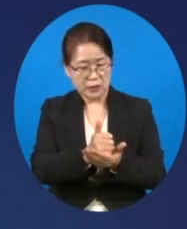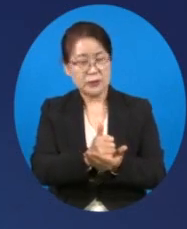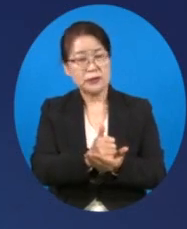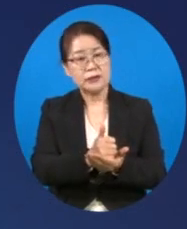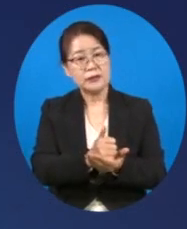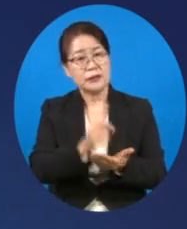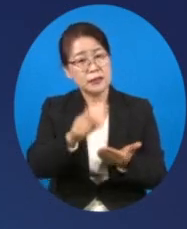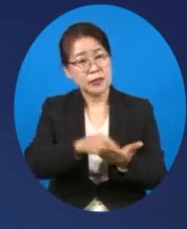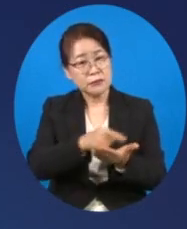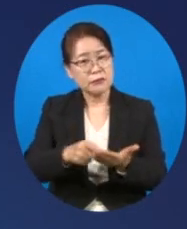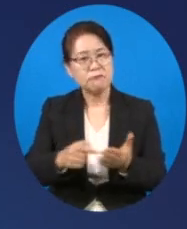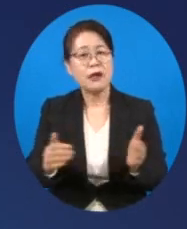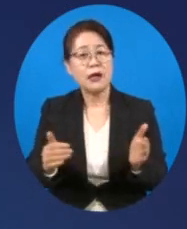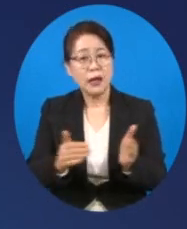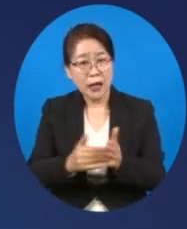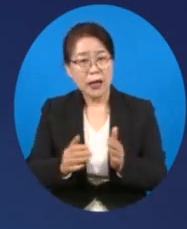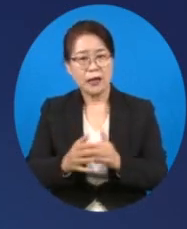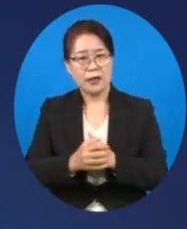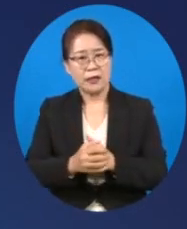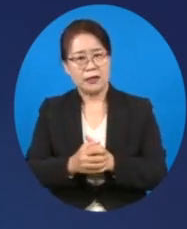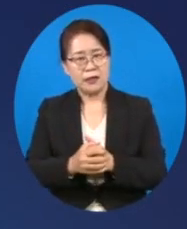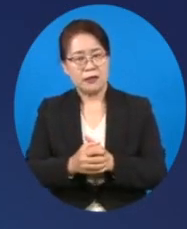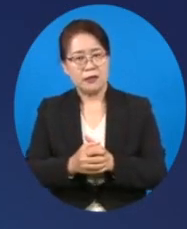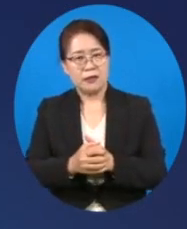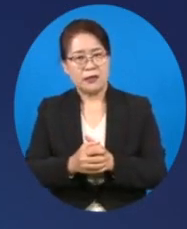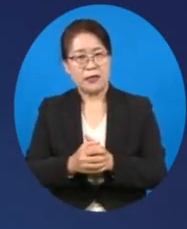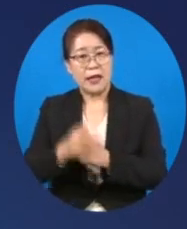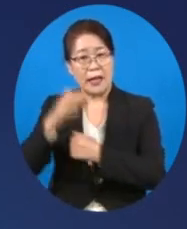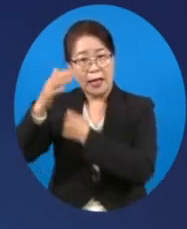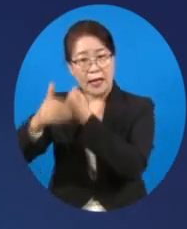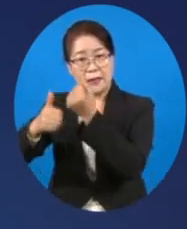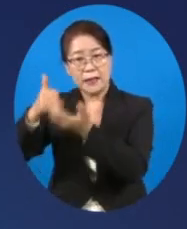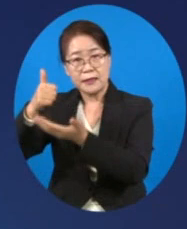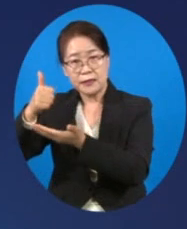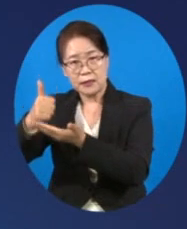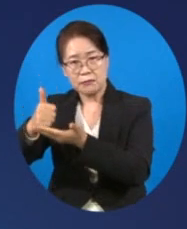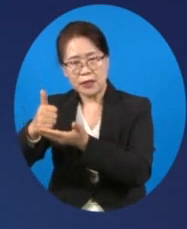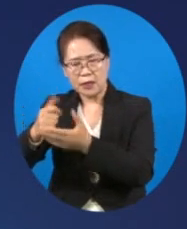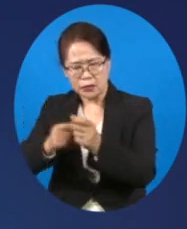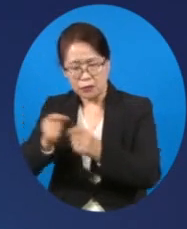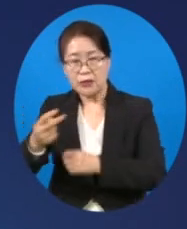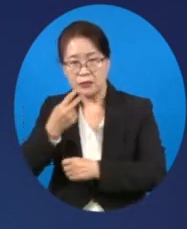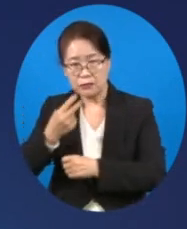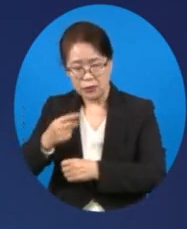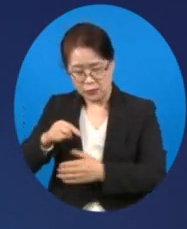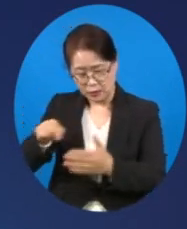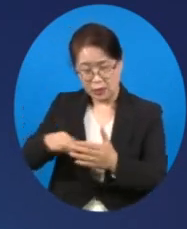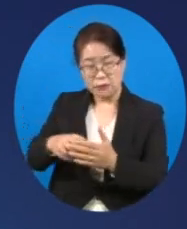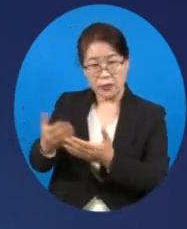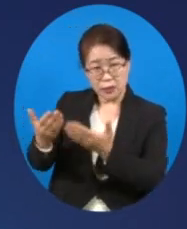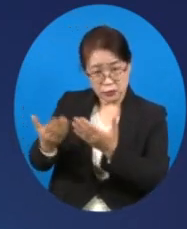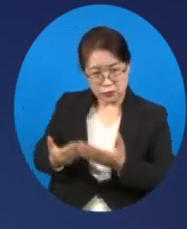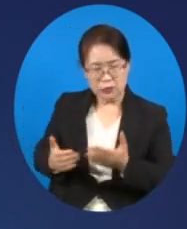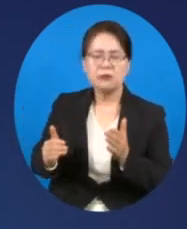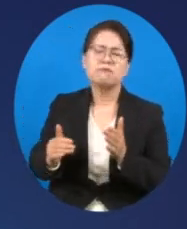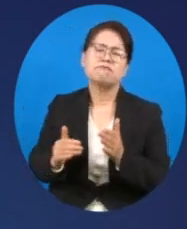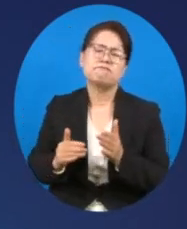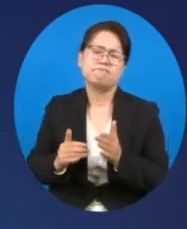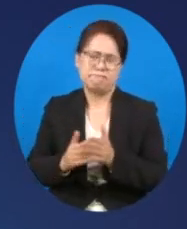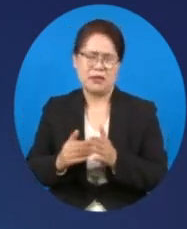부활하심으로 죄값이 사망이 제거되고 하나님의 영원한 생명이 우리 가운데 주어졌기 때문에